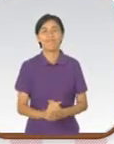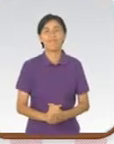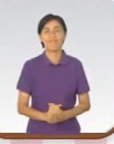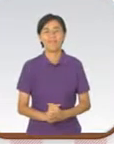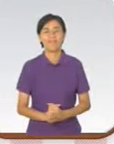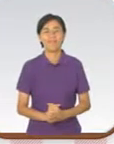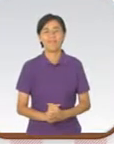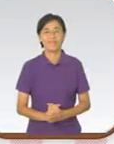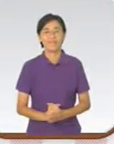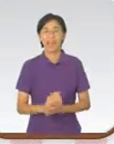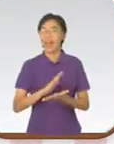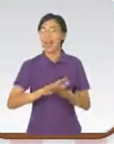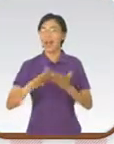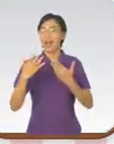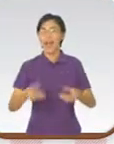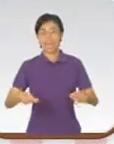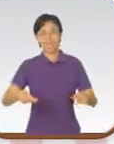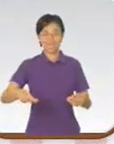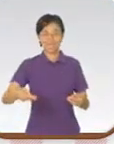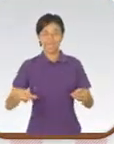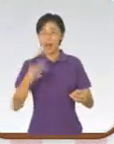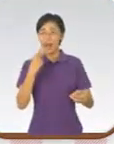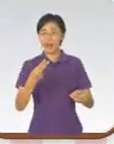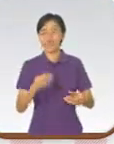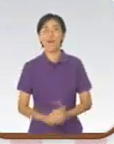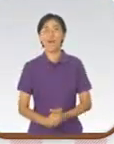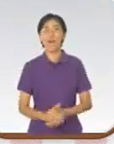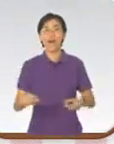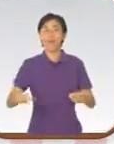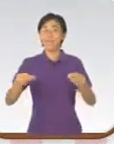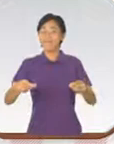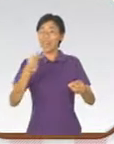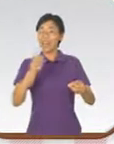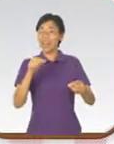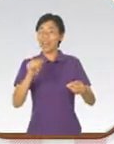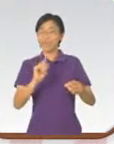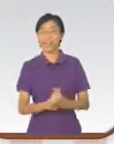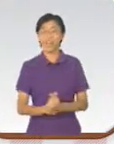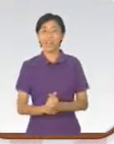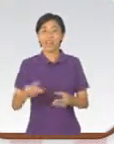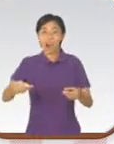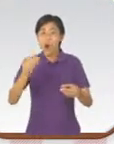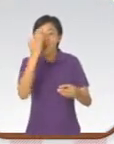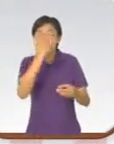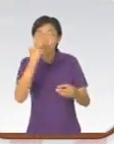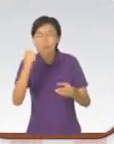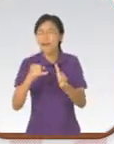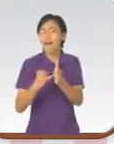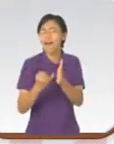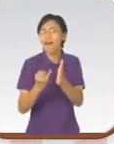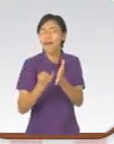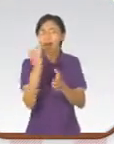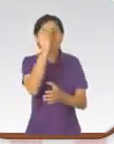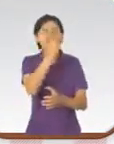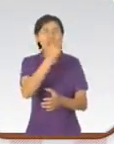คเรียบร้อย ฮันโชจ้าเอ๋เป็นไงครับคุณผู้ชมสวยหรือเปล่าง่ายด้วยสวยอีกต่าง